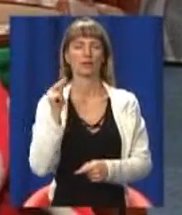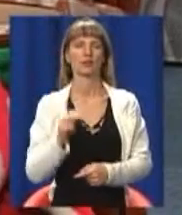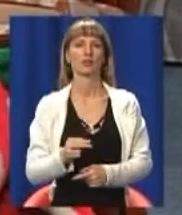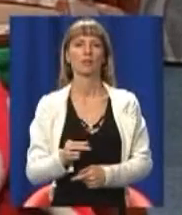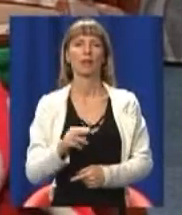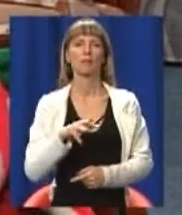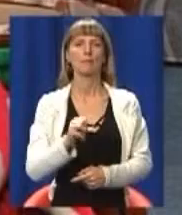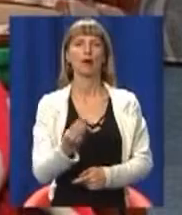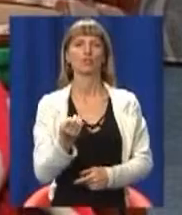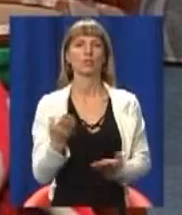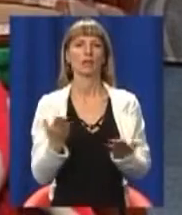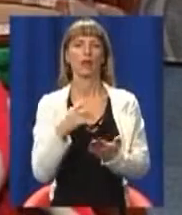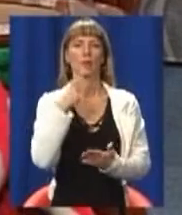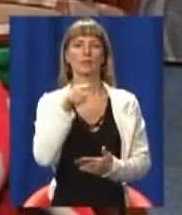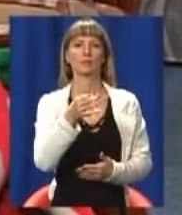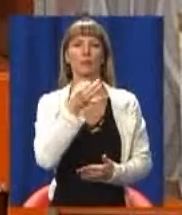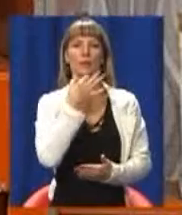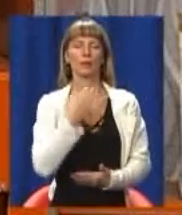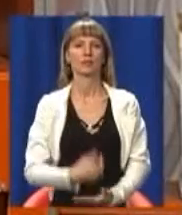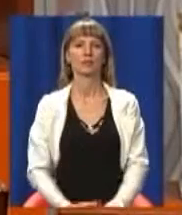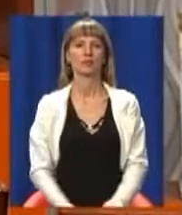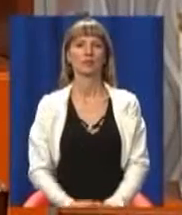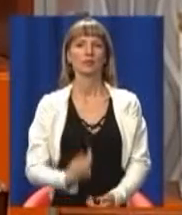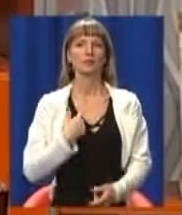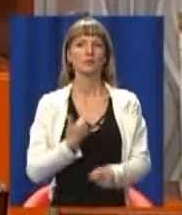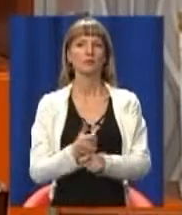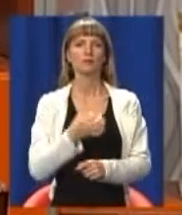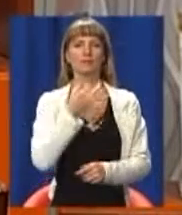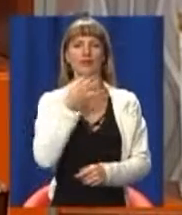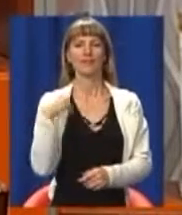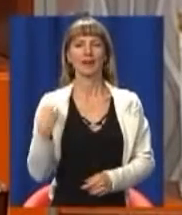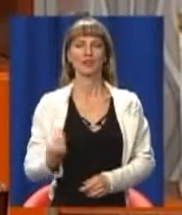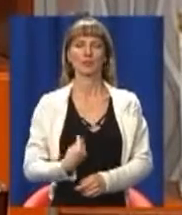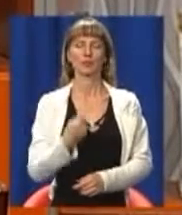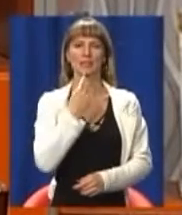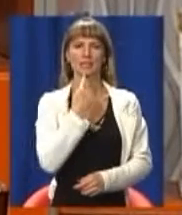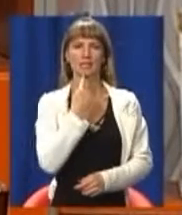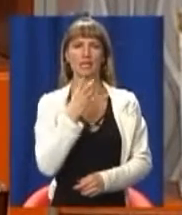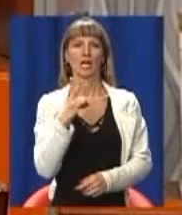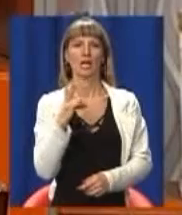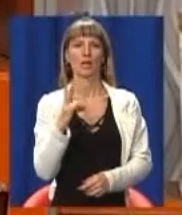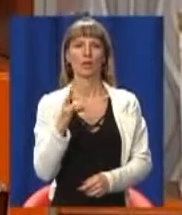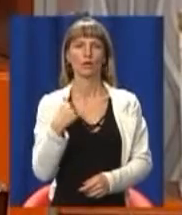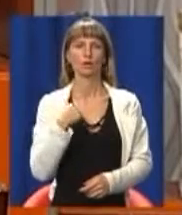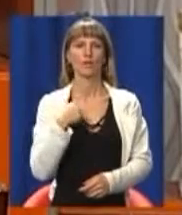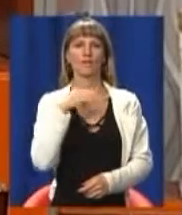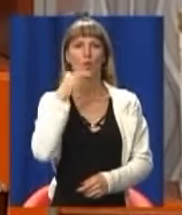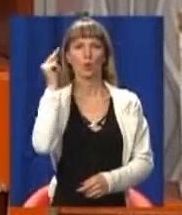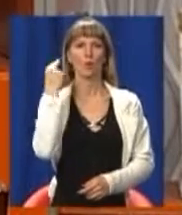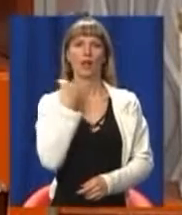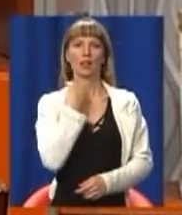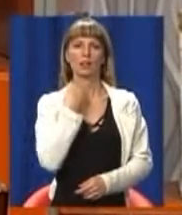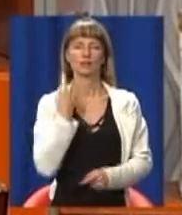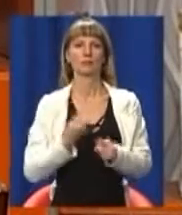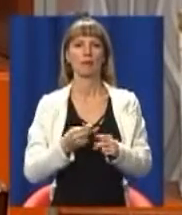До речі, Маша, яка мова тобі подобається? Ой, мені дуже подобається французький язик. Ну, я, звісно ж, в школі вчу англійський,